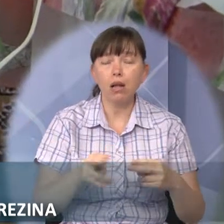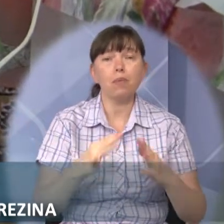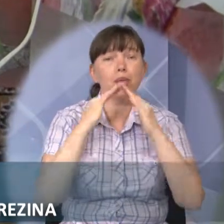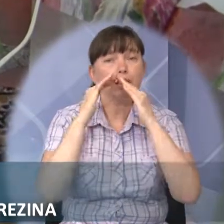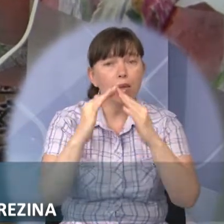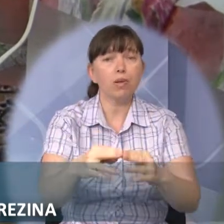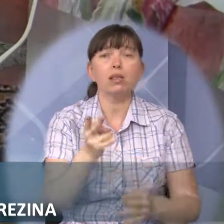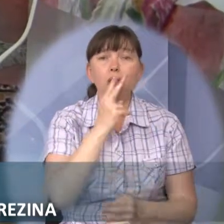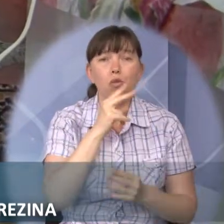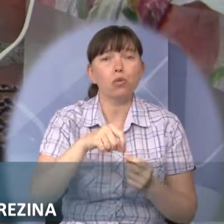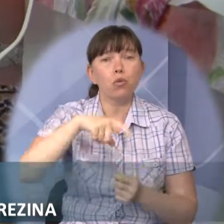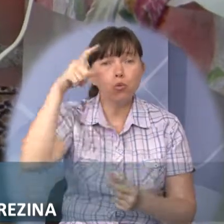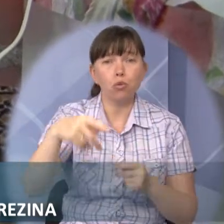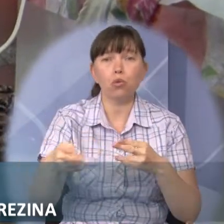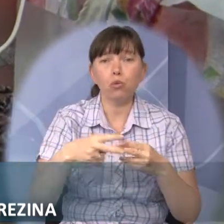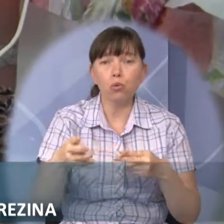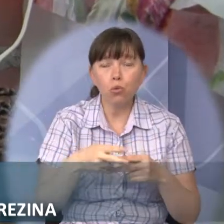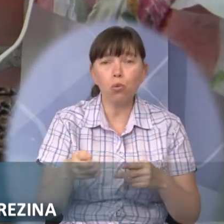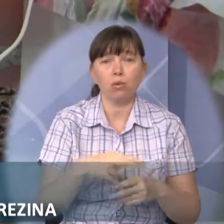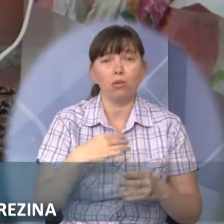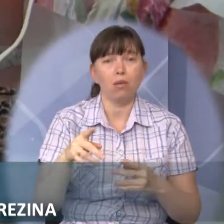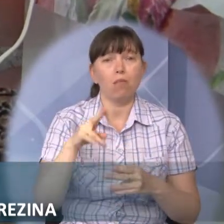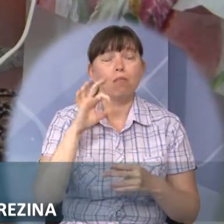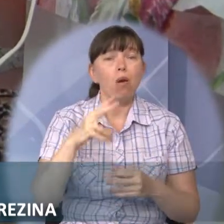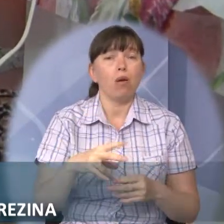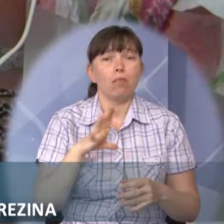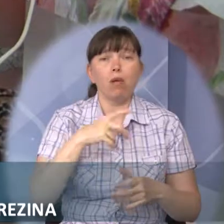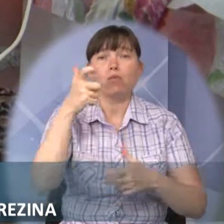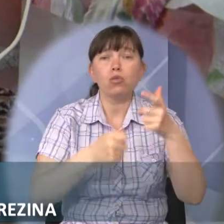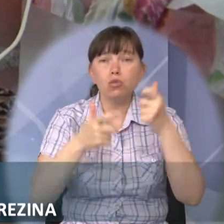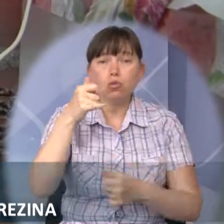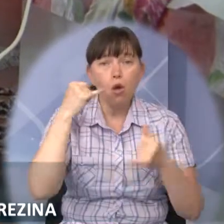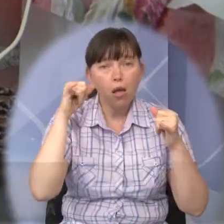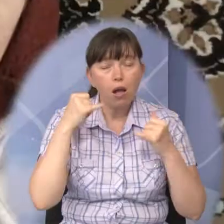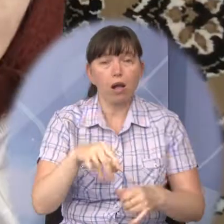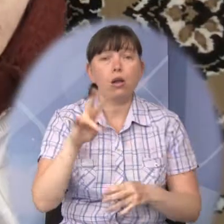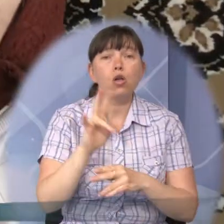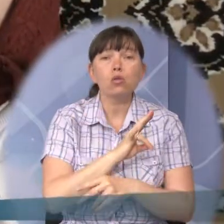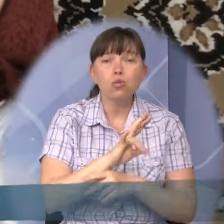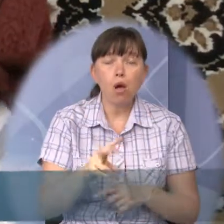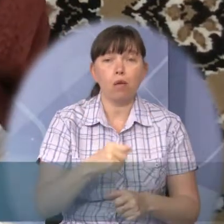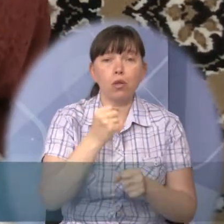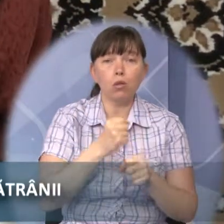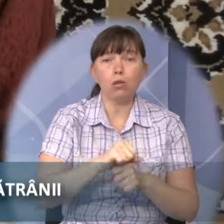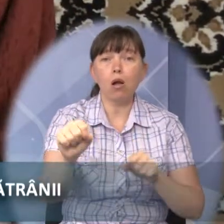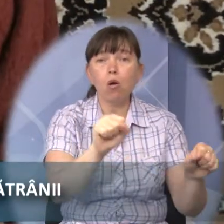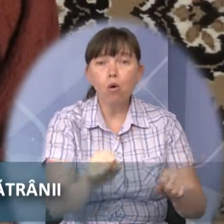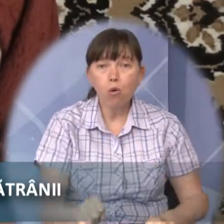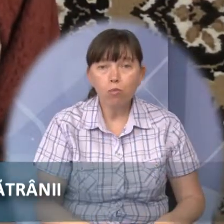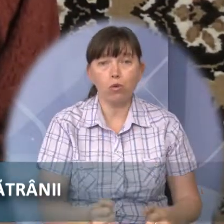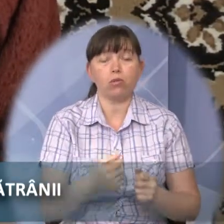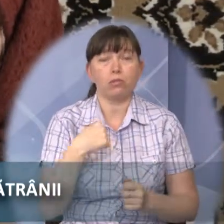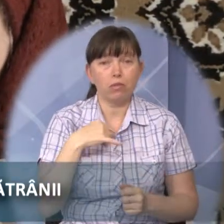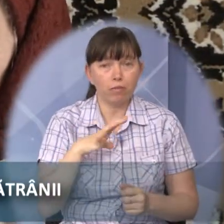am fost la tepliță, la titiun, la răsad, am lucrat pe deal, am fost doiarcă. Noaptea lucram la școală oboștă